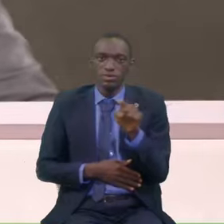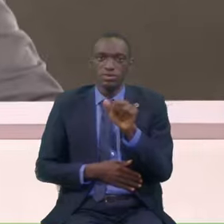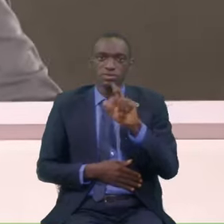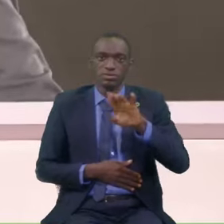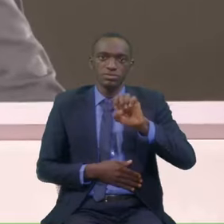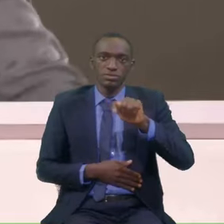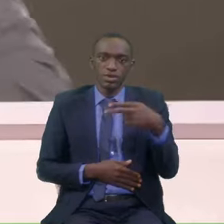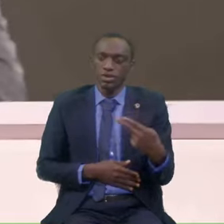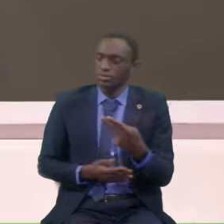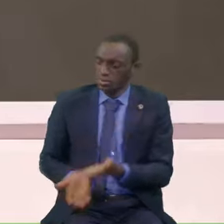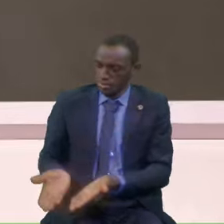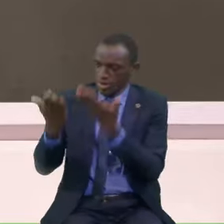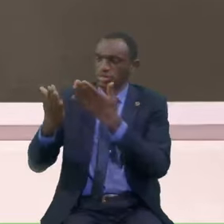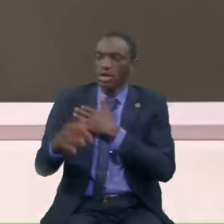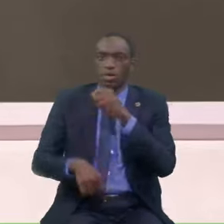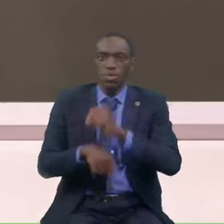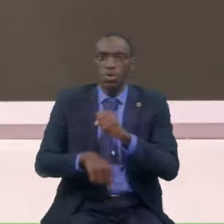lève-toi et marche.